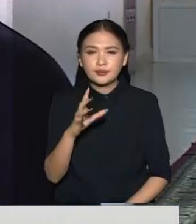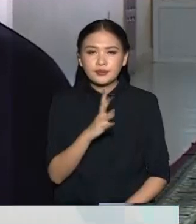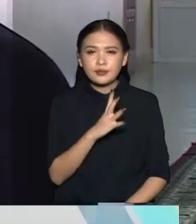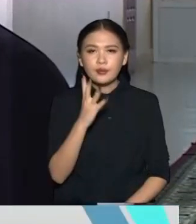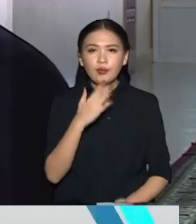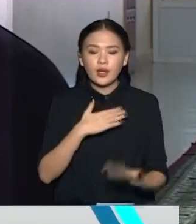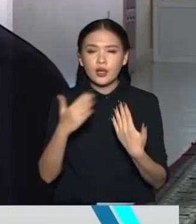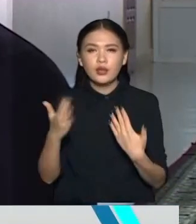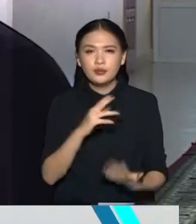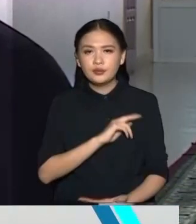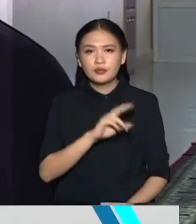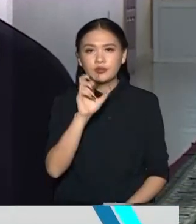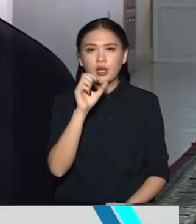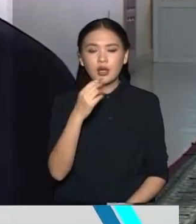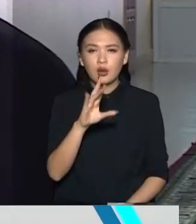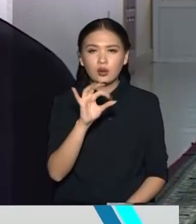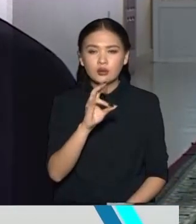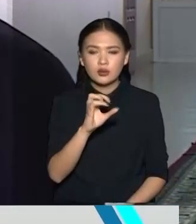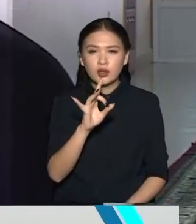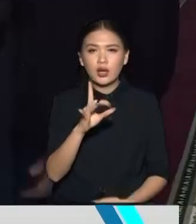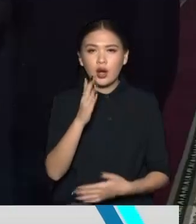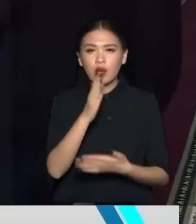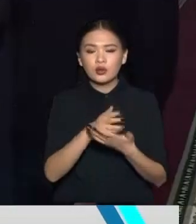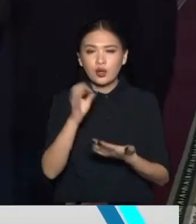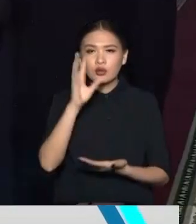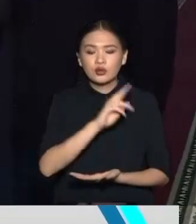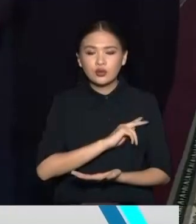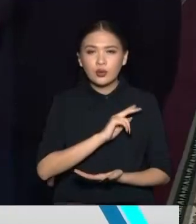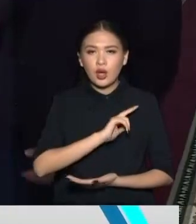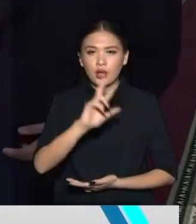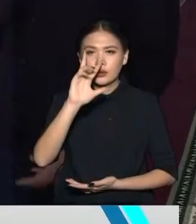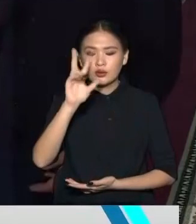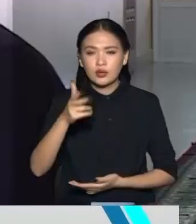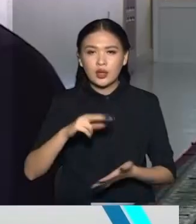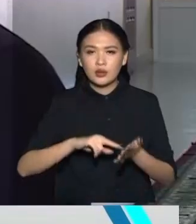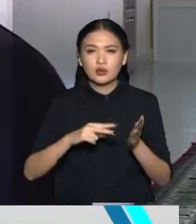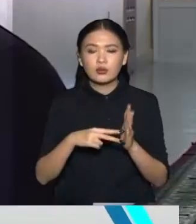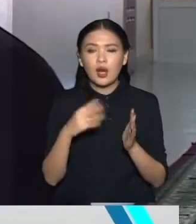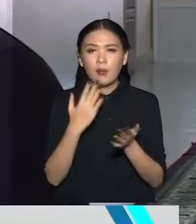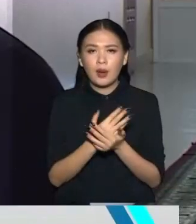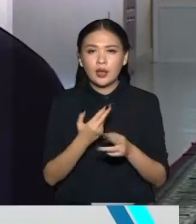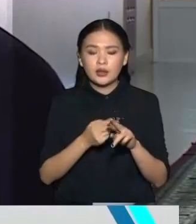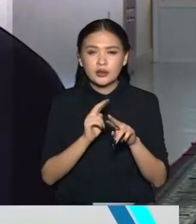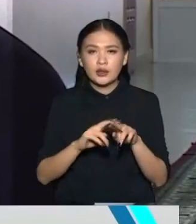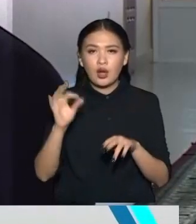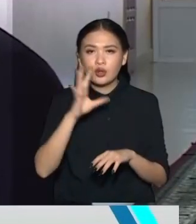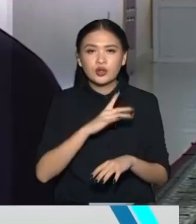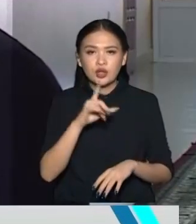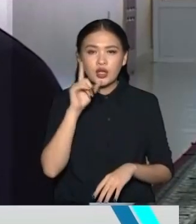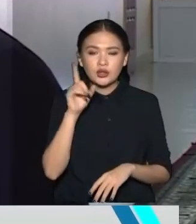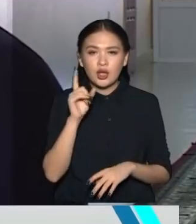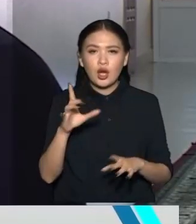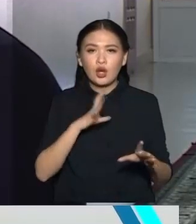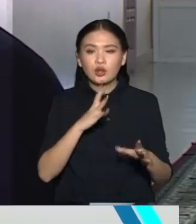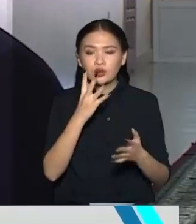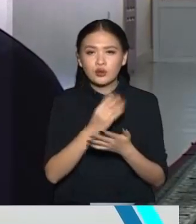орнатылған. Біздің осы Байқоңырда Байқоңыр бөліміміз жұмыс жасайды. Алдағы 3 жылда кешенді жоспарларымыз тұр. Осы жоспарының аясында жастарды мәдени,